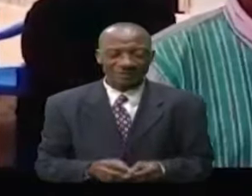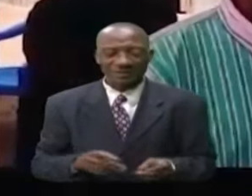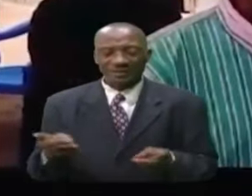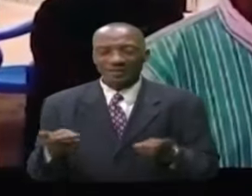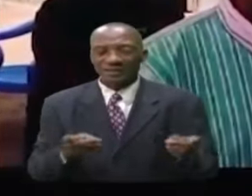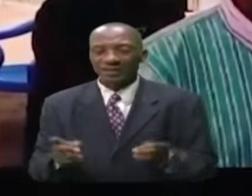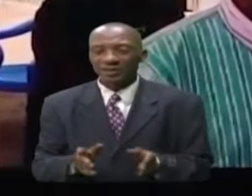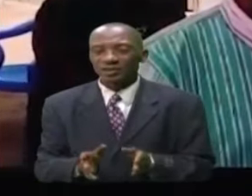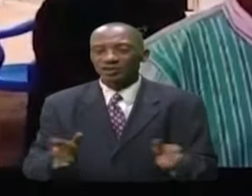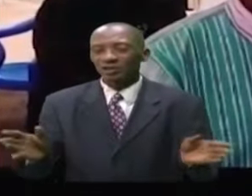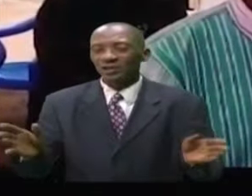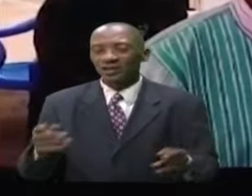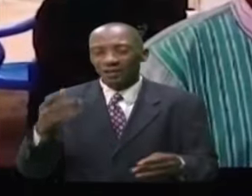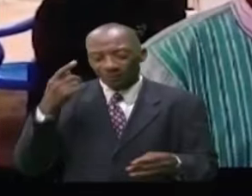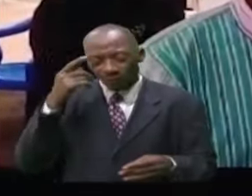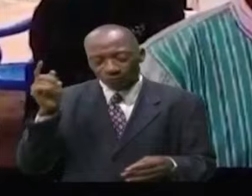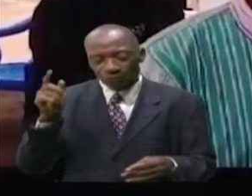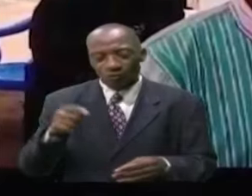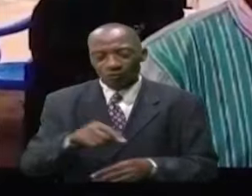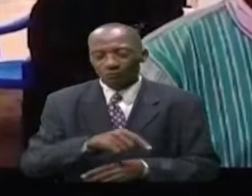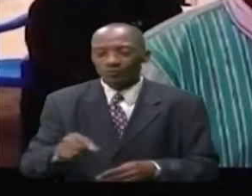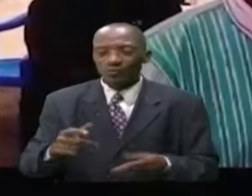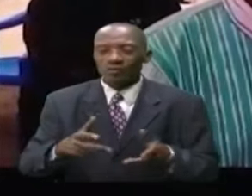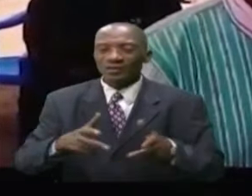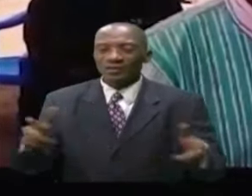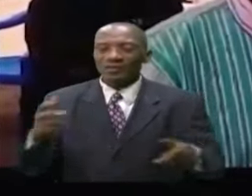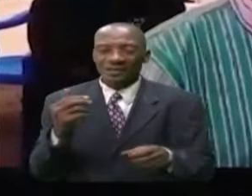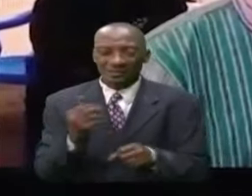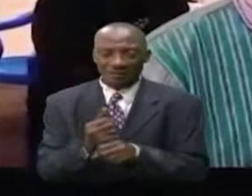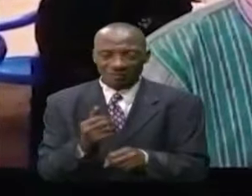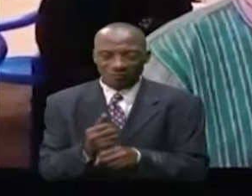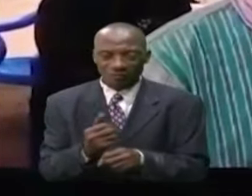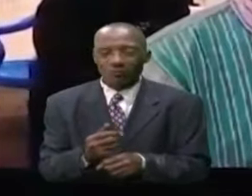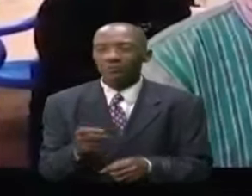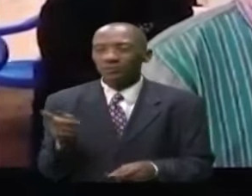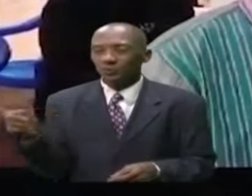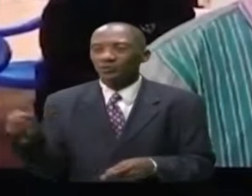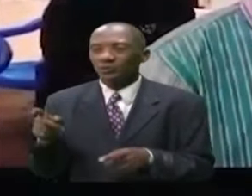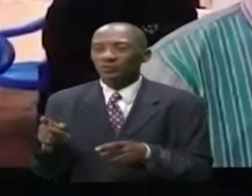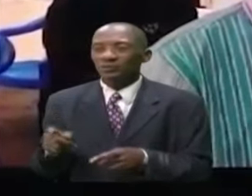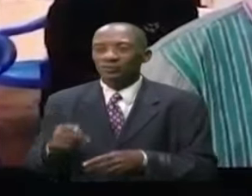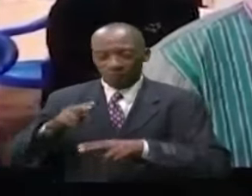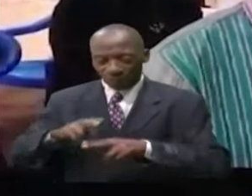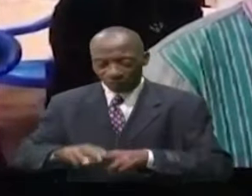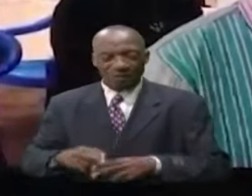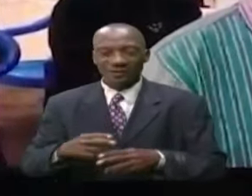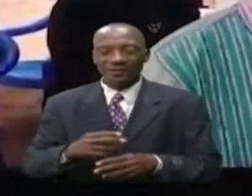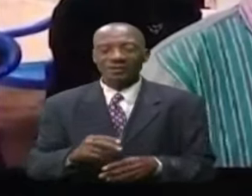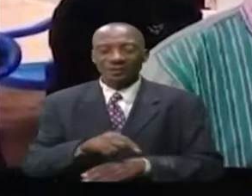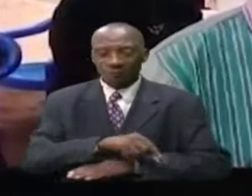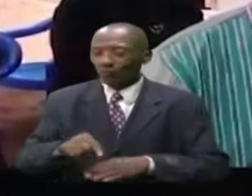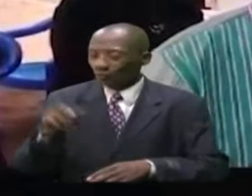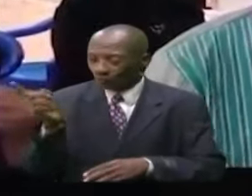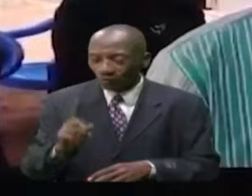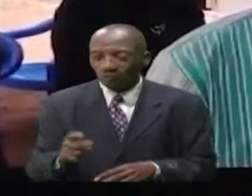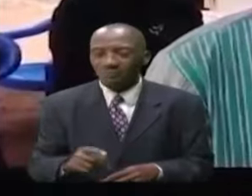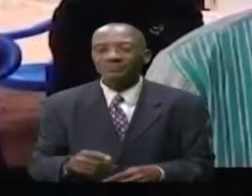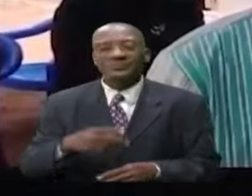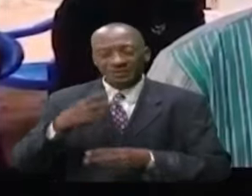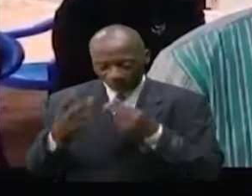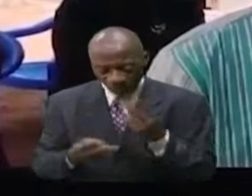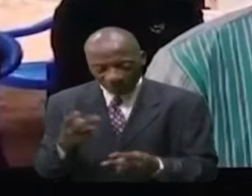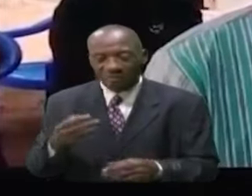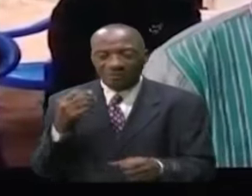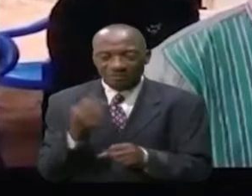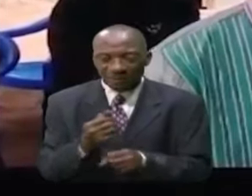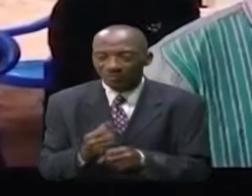cette agence, M. Jean-Claude Mido Mbouet, l'a fait savoir samedi 28 octobre 2023 lors de la cérémonie d'ouverture officielle du bureau provincial de